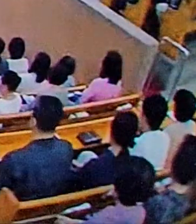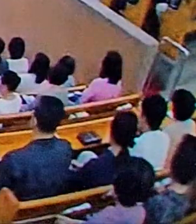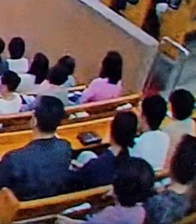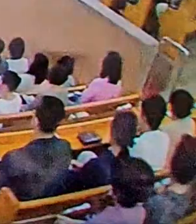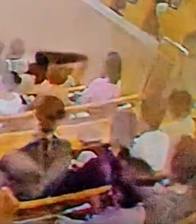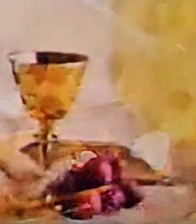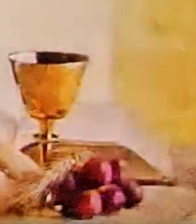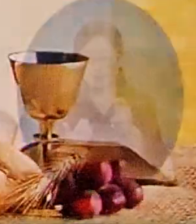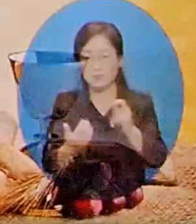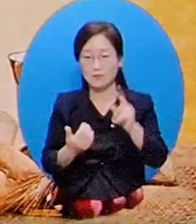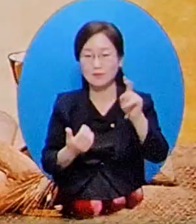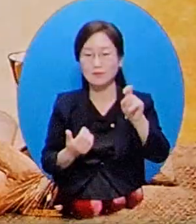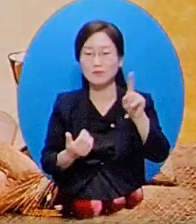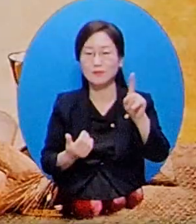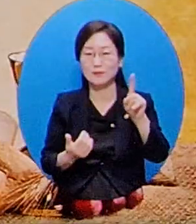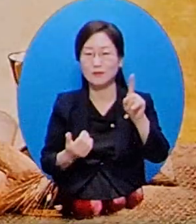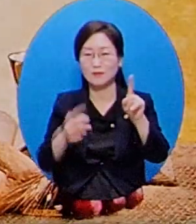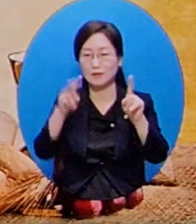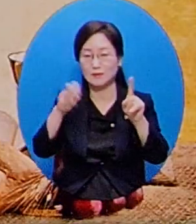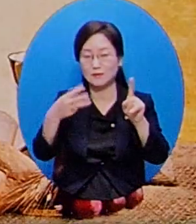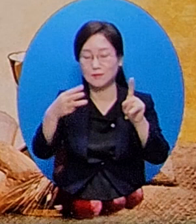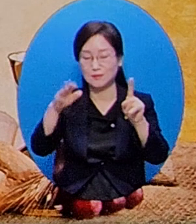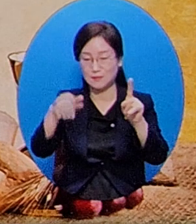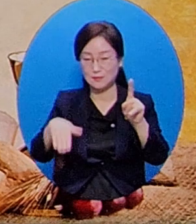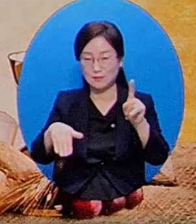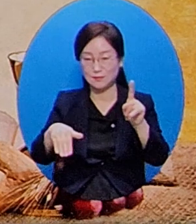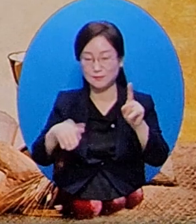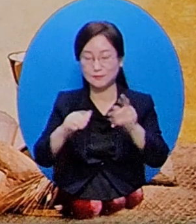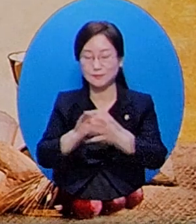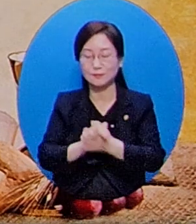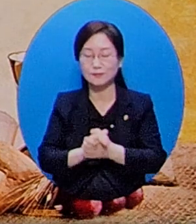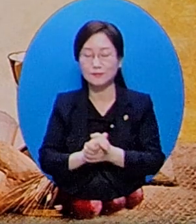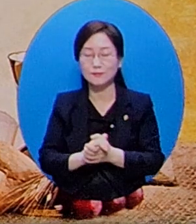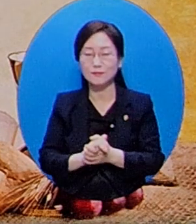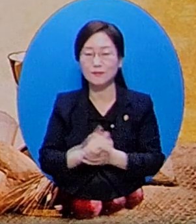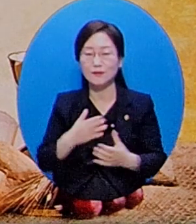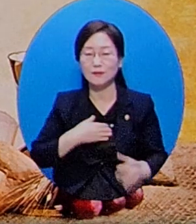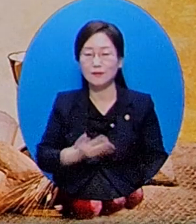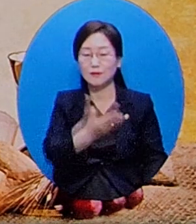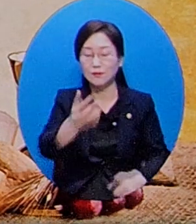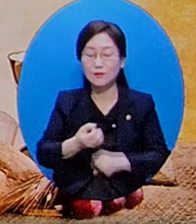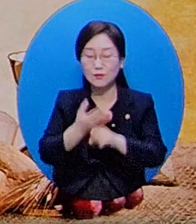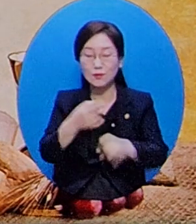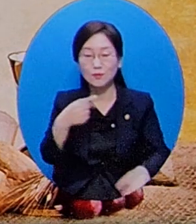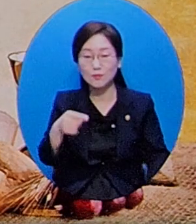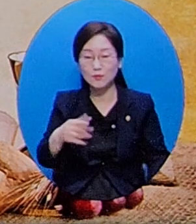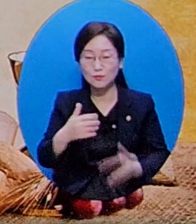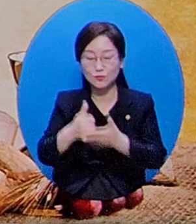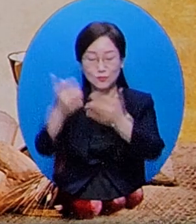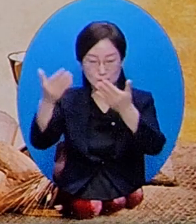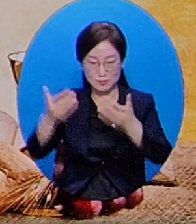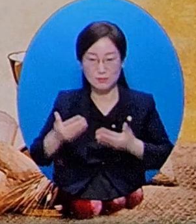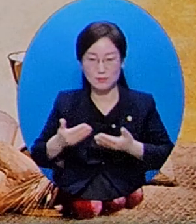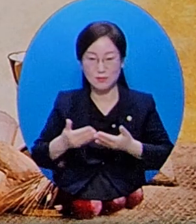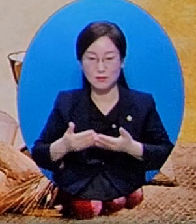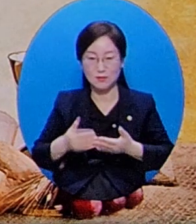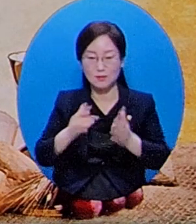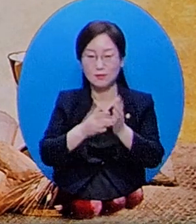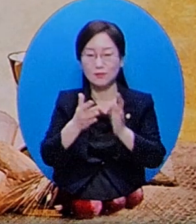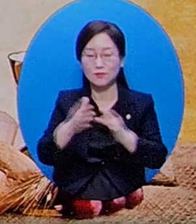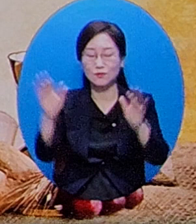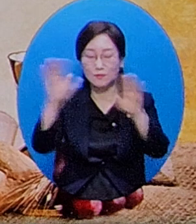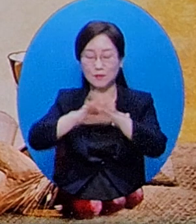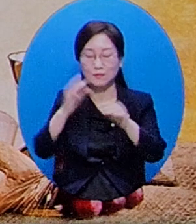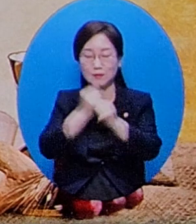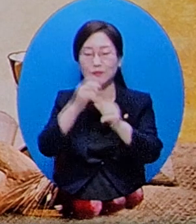고린도전서 11장 23절 이하의 말씀을 봉독합니다. 내가 너희에게 전한 것은 주께 받은 것이니 곧 주 예수께서